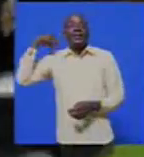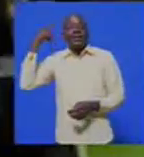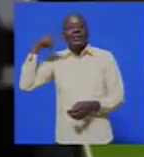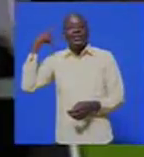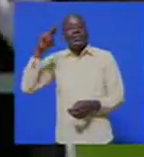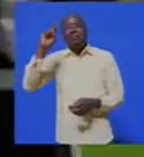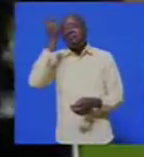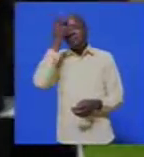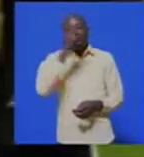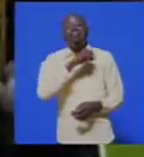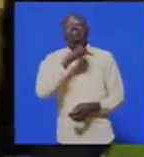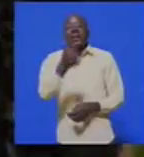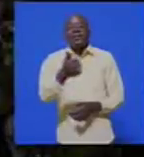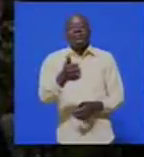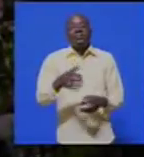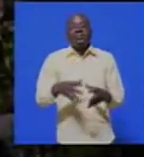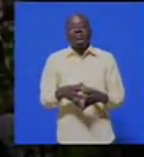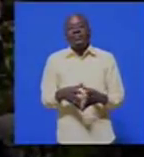politique.